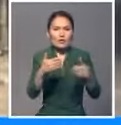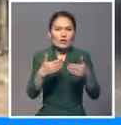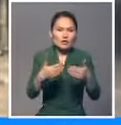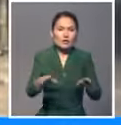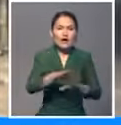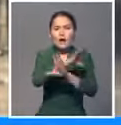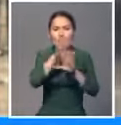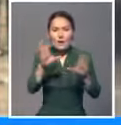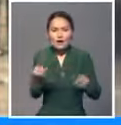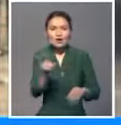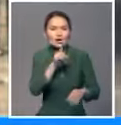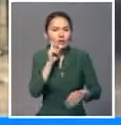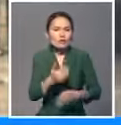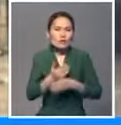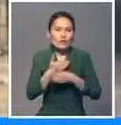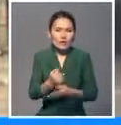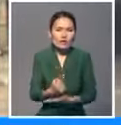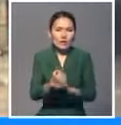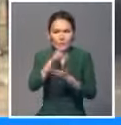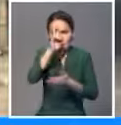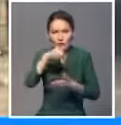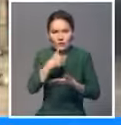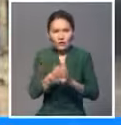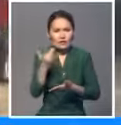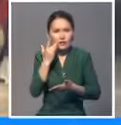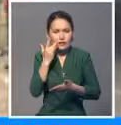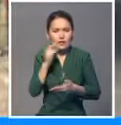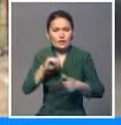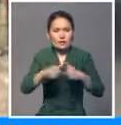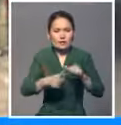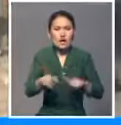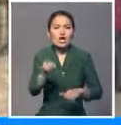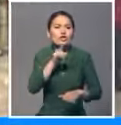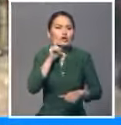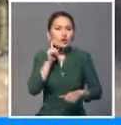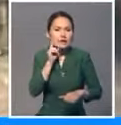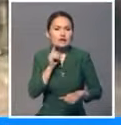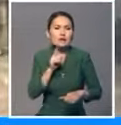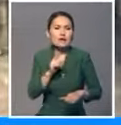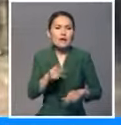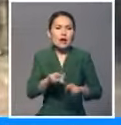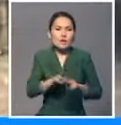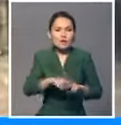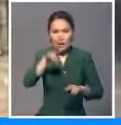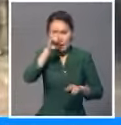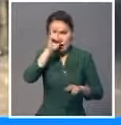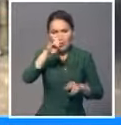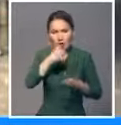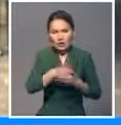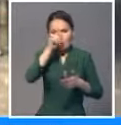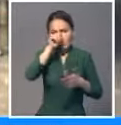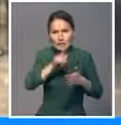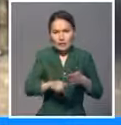жағдай қарастырылатыны айтылды. Бұл олардың болашағы үшін жаңа қадам болмақ. Жастардың мұндай салмақты бағдарламаларға қатысуы